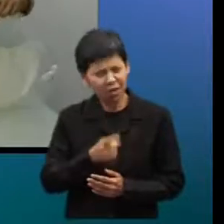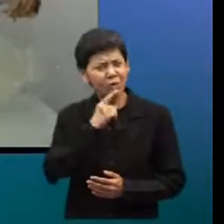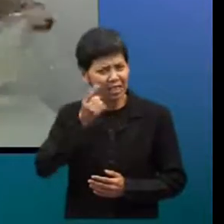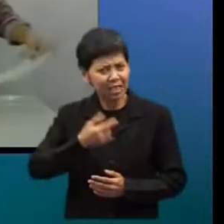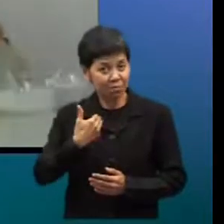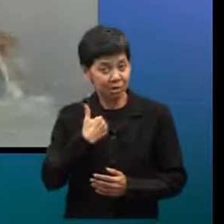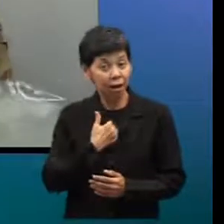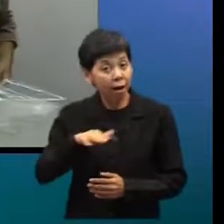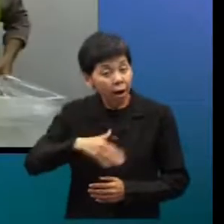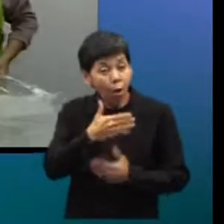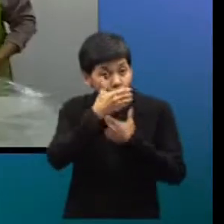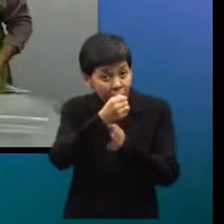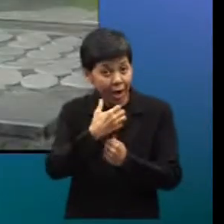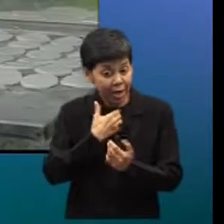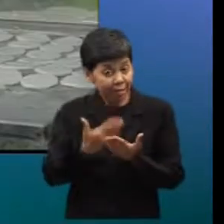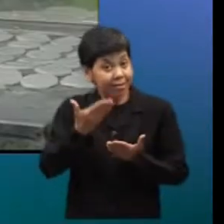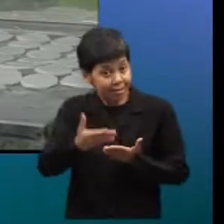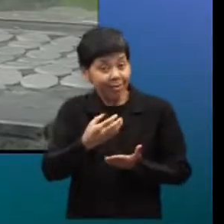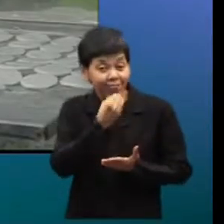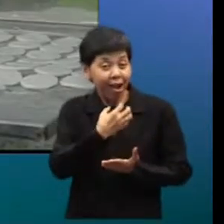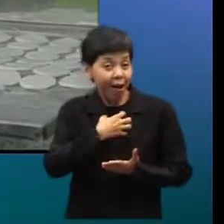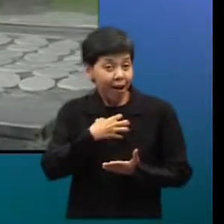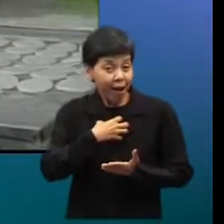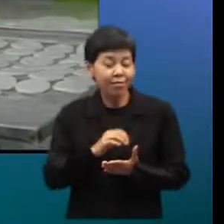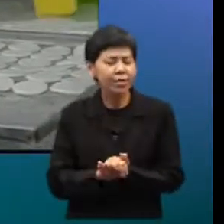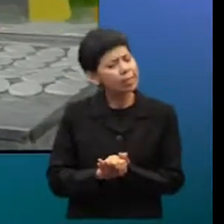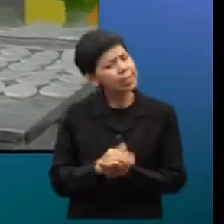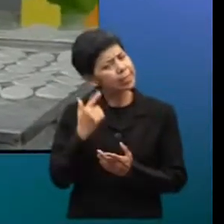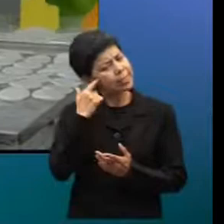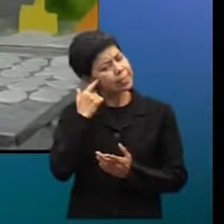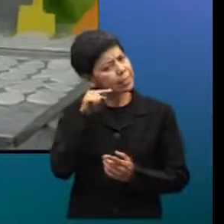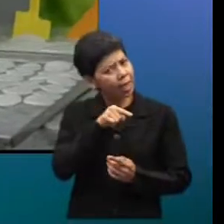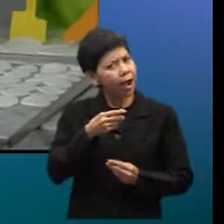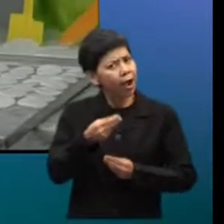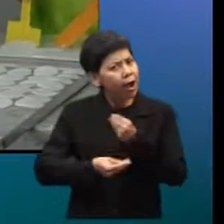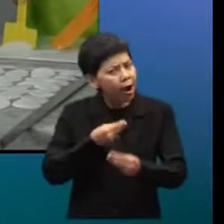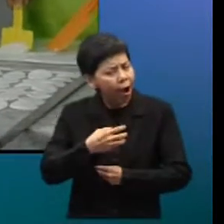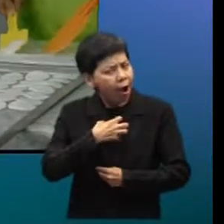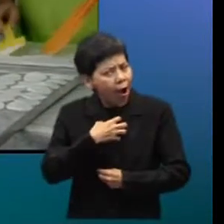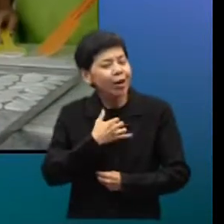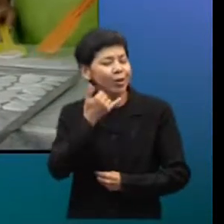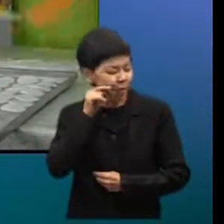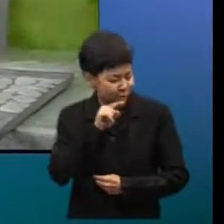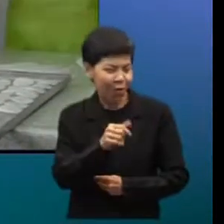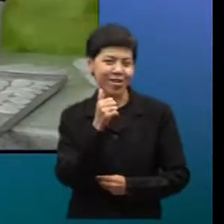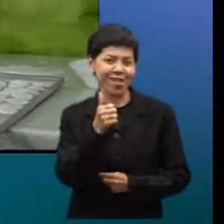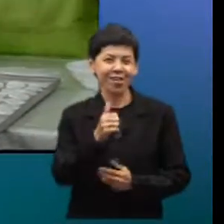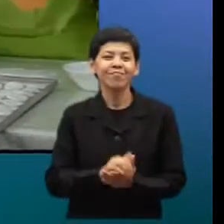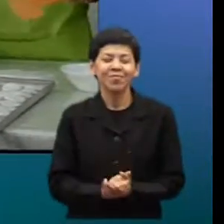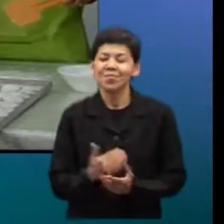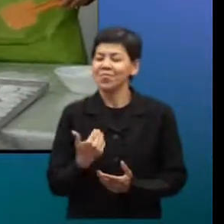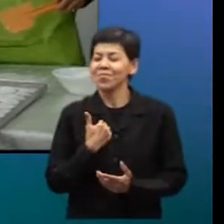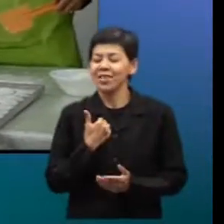อย่างนั้นจริงๆถ้าท่านผู้ชมสนใจอยากจะซื้อหารับประทานหรือติดต่อไปจำหน่ายแล้วก็ติดต่อไปได้เล